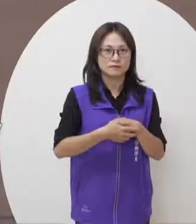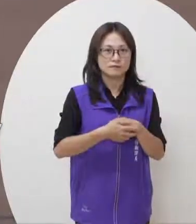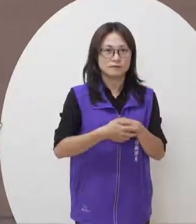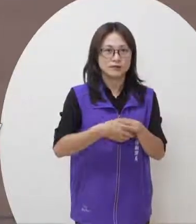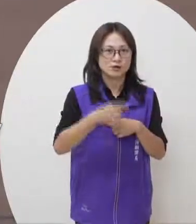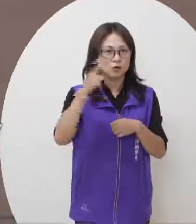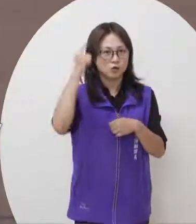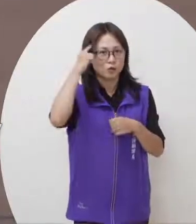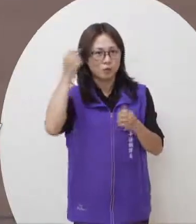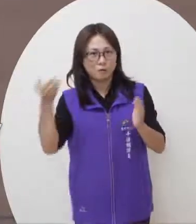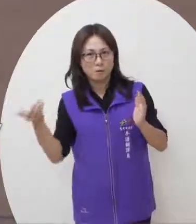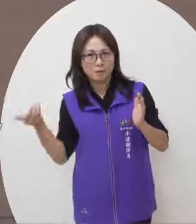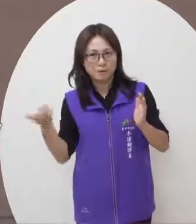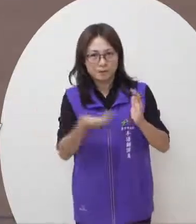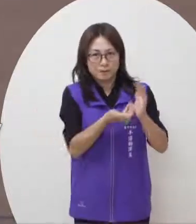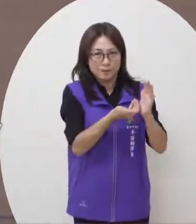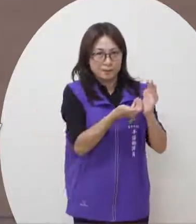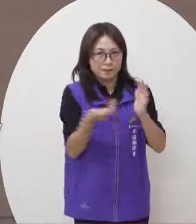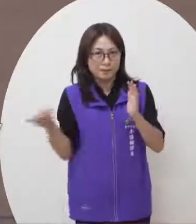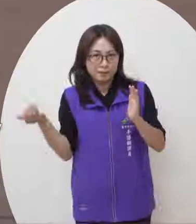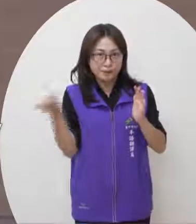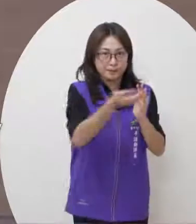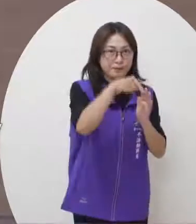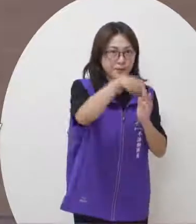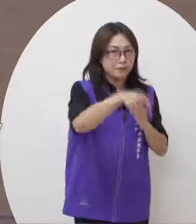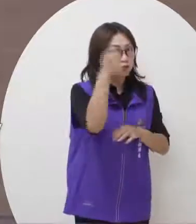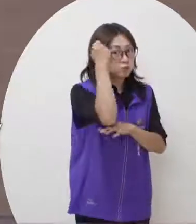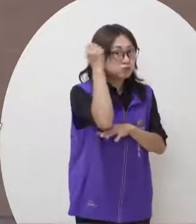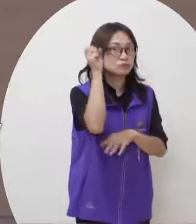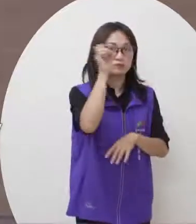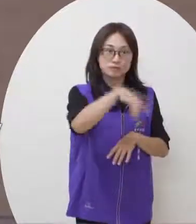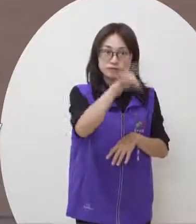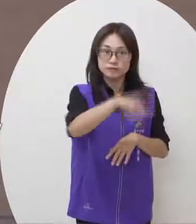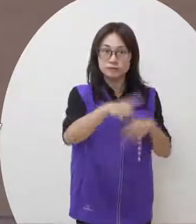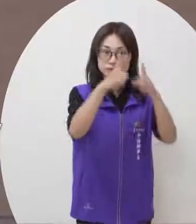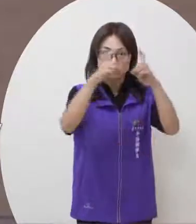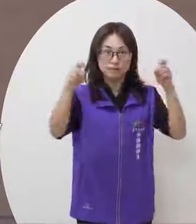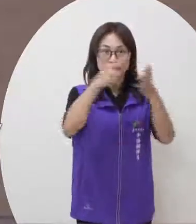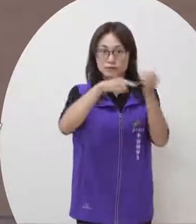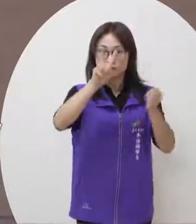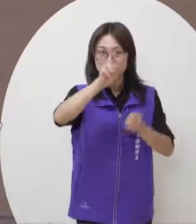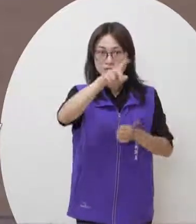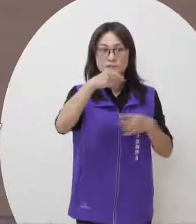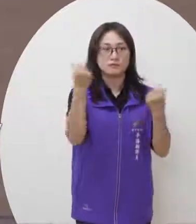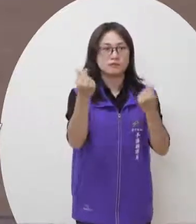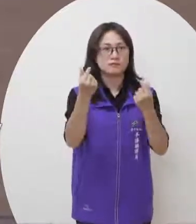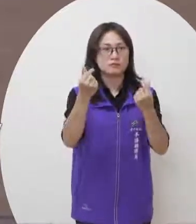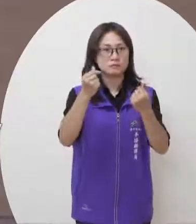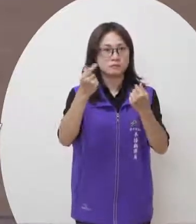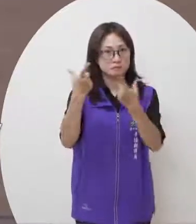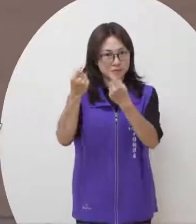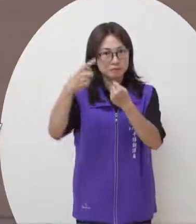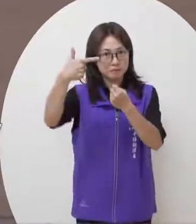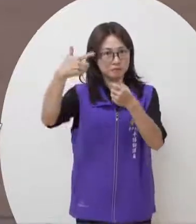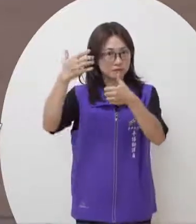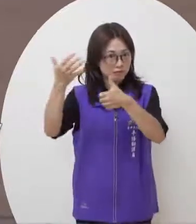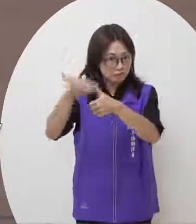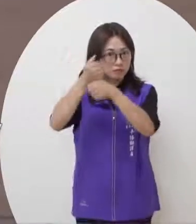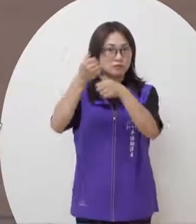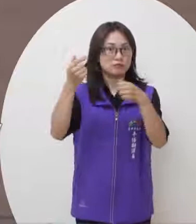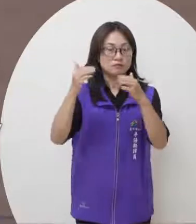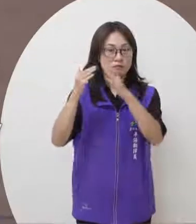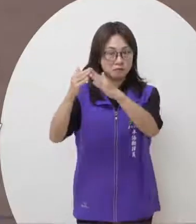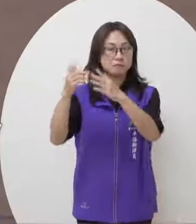想要住想要住的城市，全台湾一共22个城市包括6都，我们又荣获第